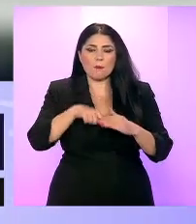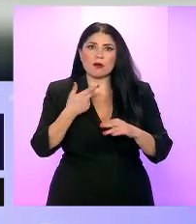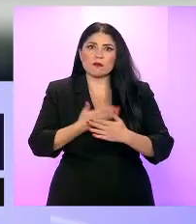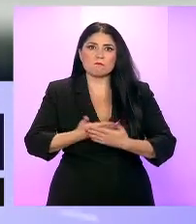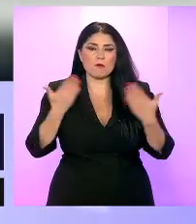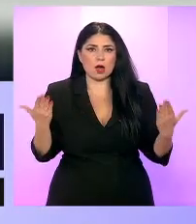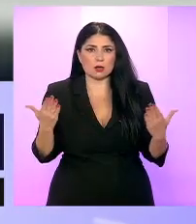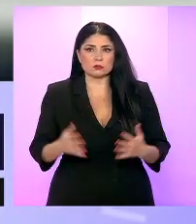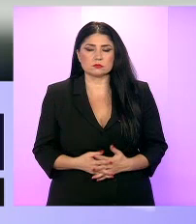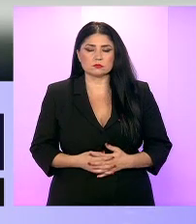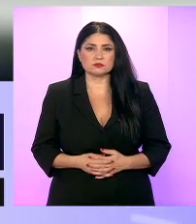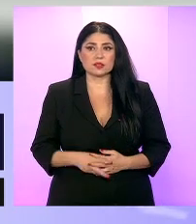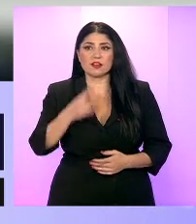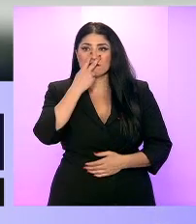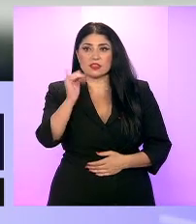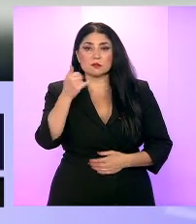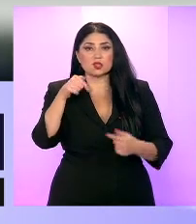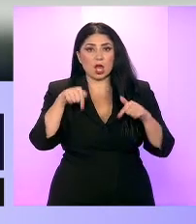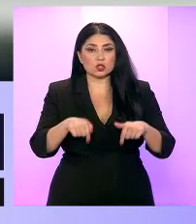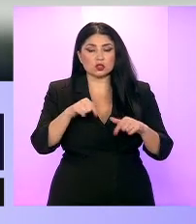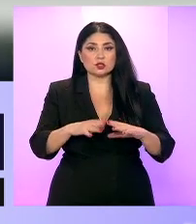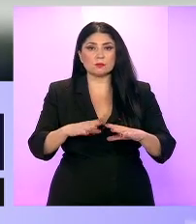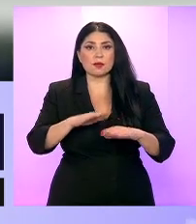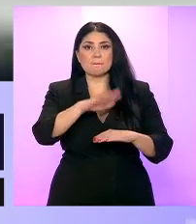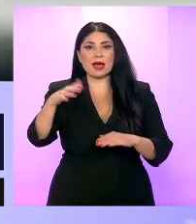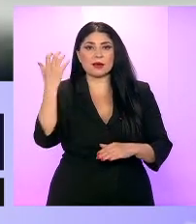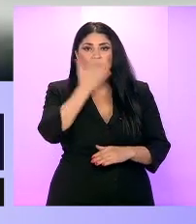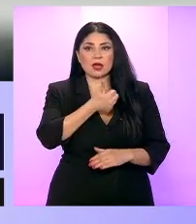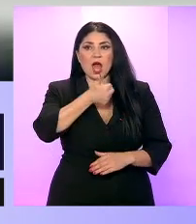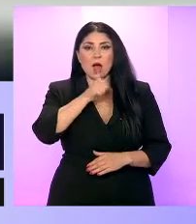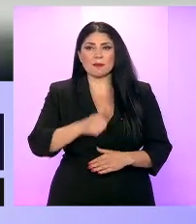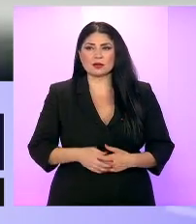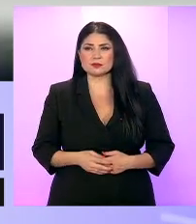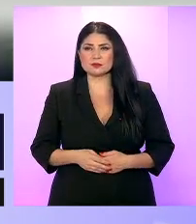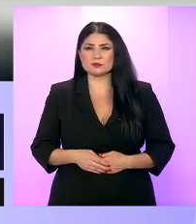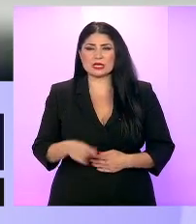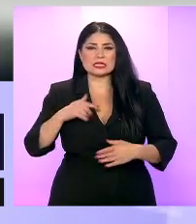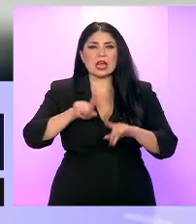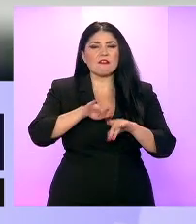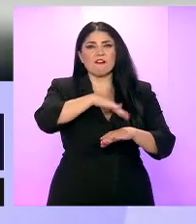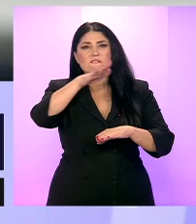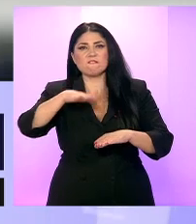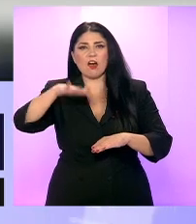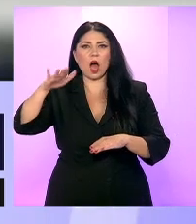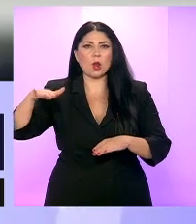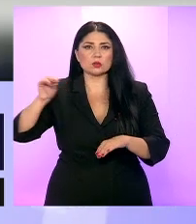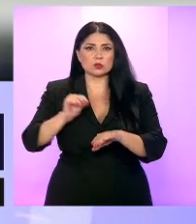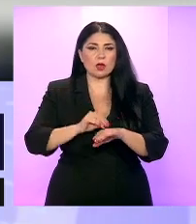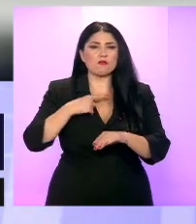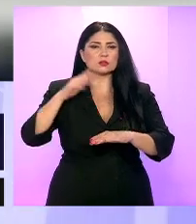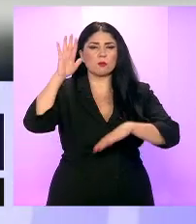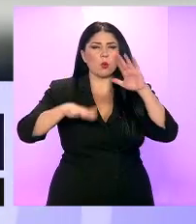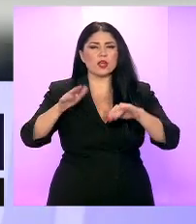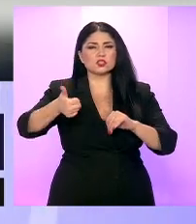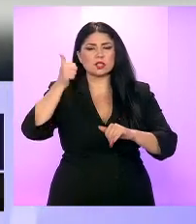Vedem și la noi aici pe coasta românească a Mării Negre, apa mare este agitată, practic a fost furtună